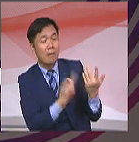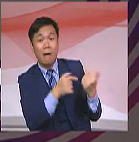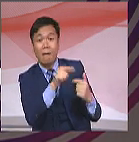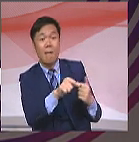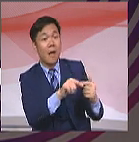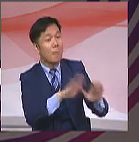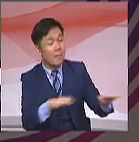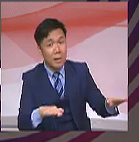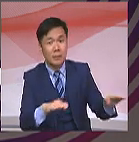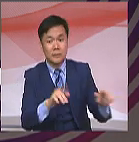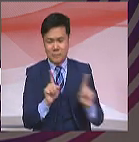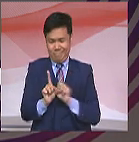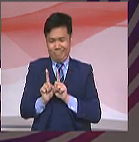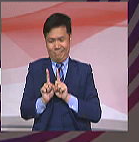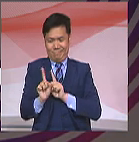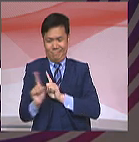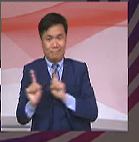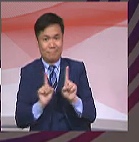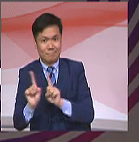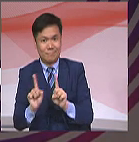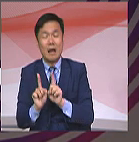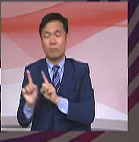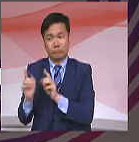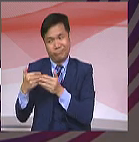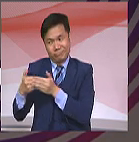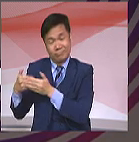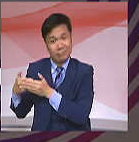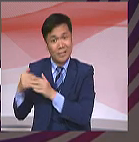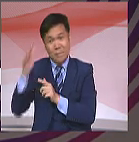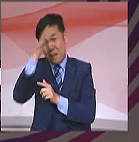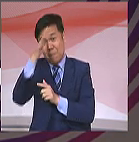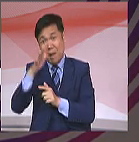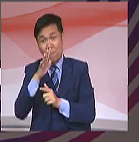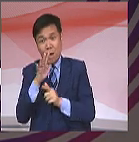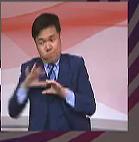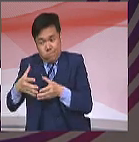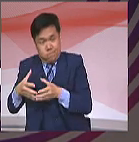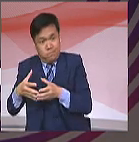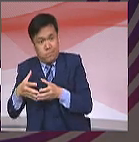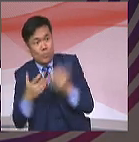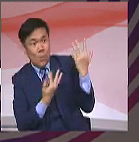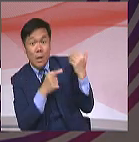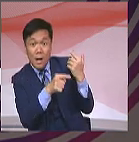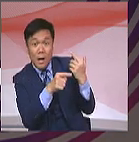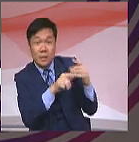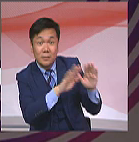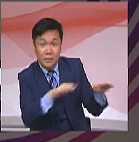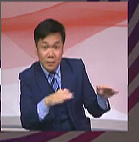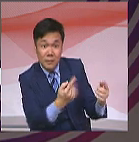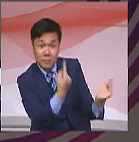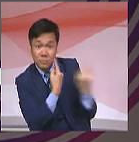penjarakan fizikal dan sebagainya. Oleh yang demikian, kami di KPM